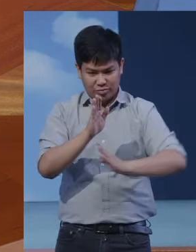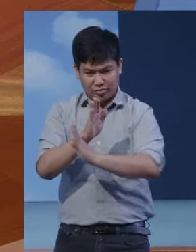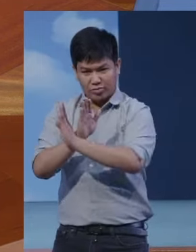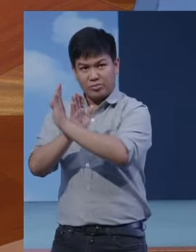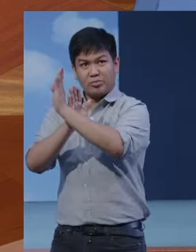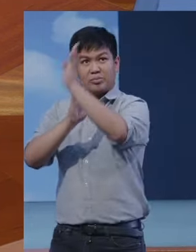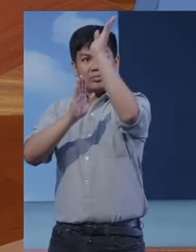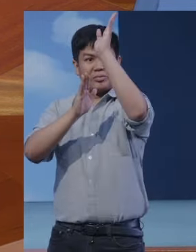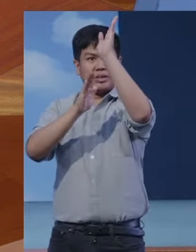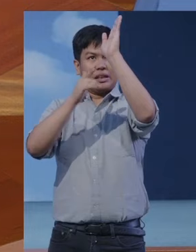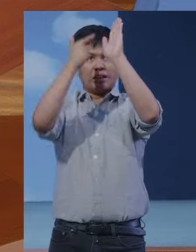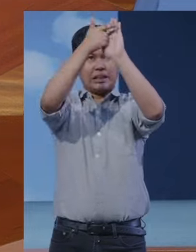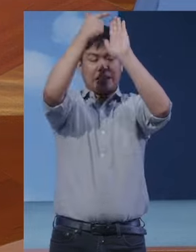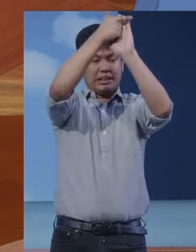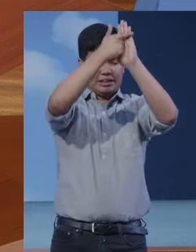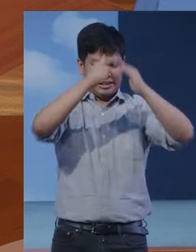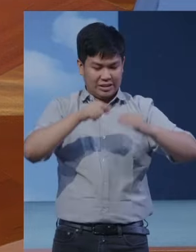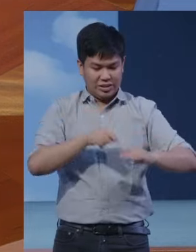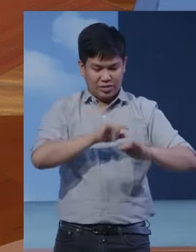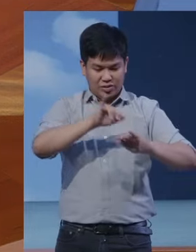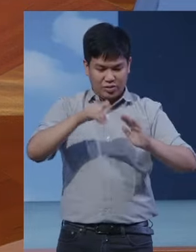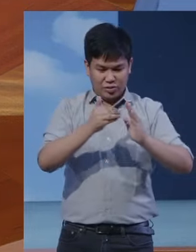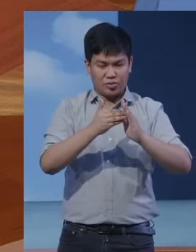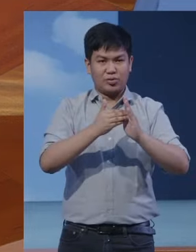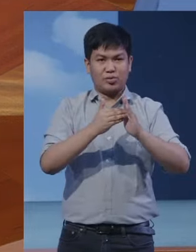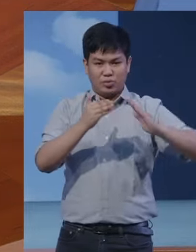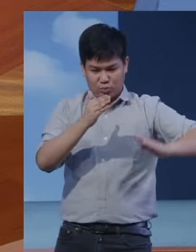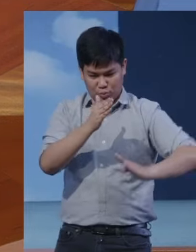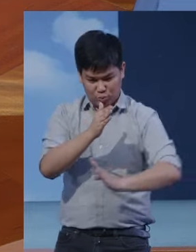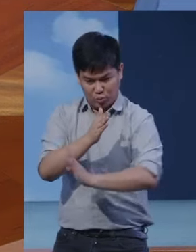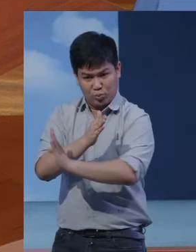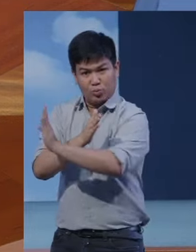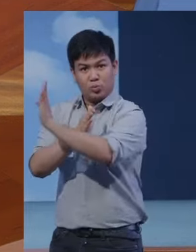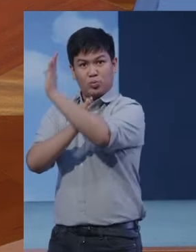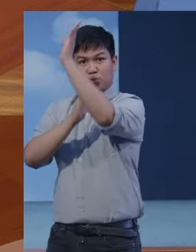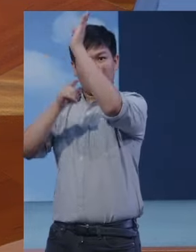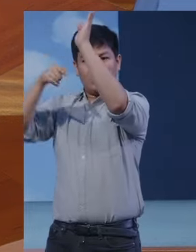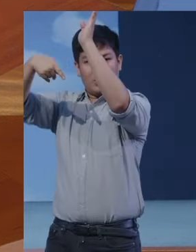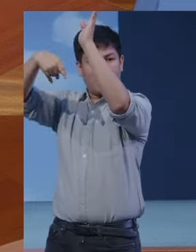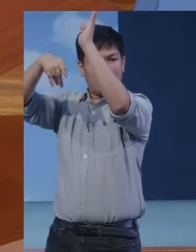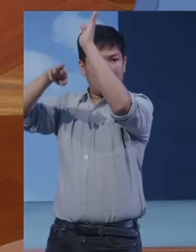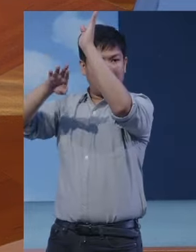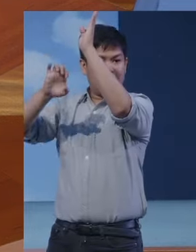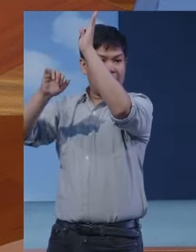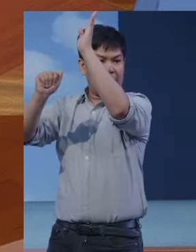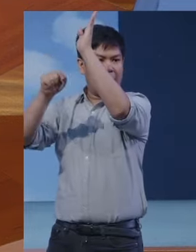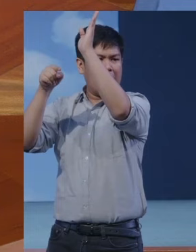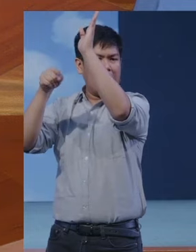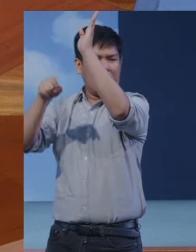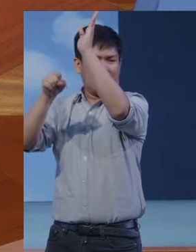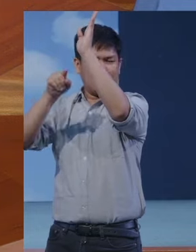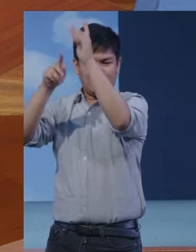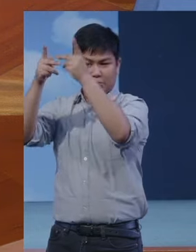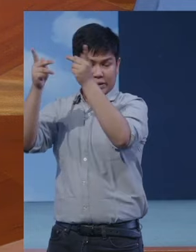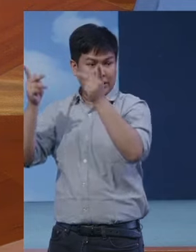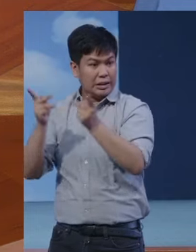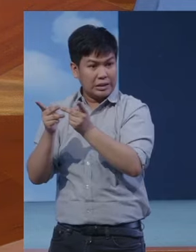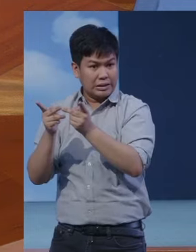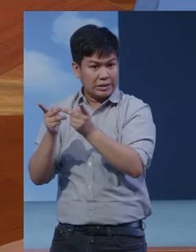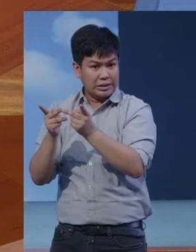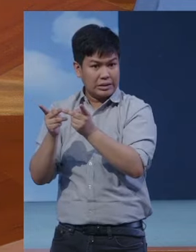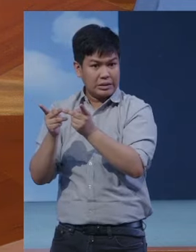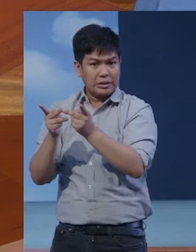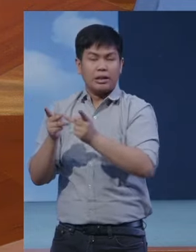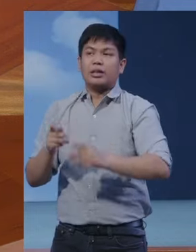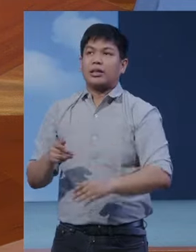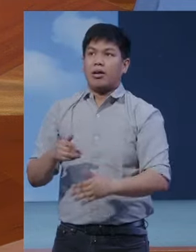pumigil sa kanya doon so so umikot siyang ganyan sa gilid itong area po na ito ang perea bago Tumawid ng jordan